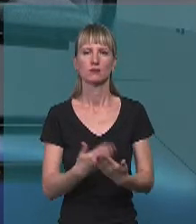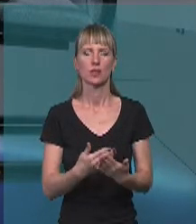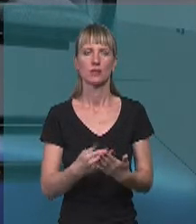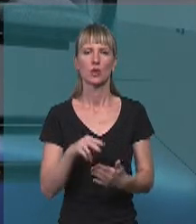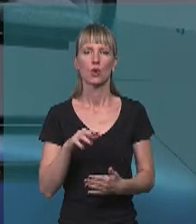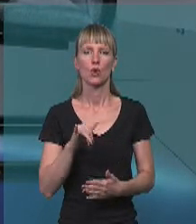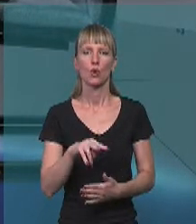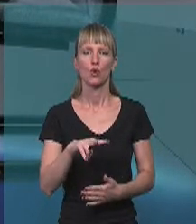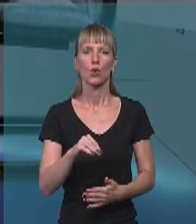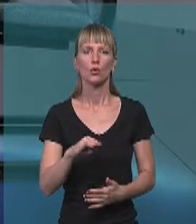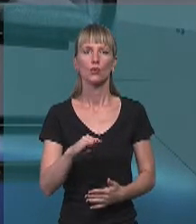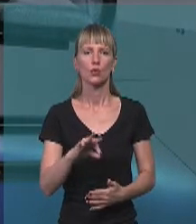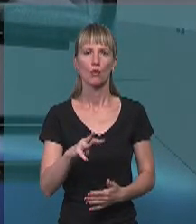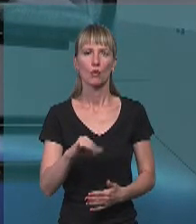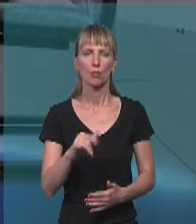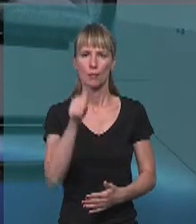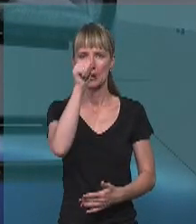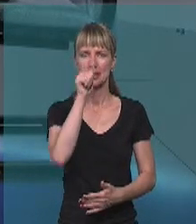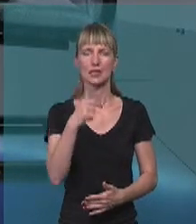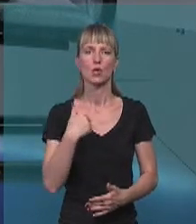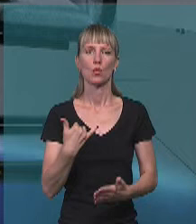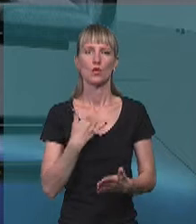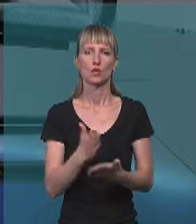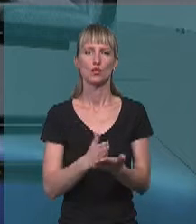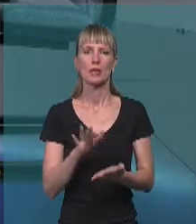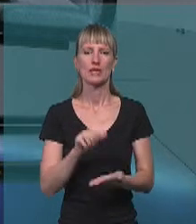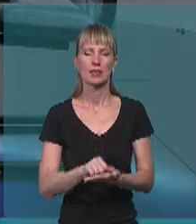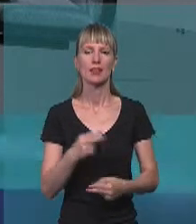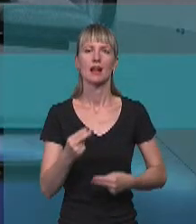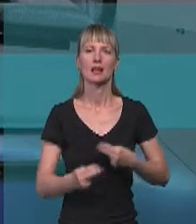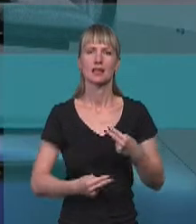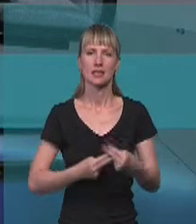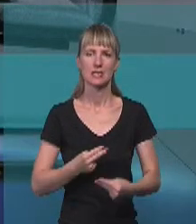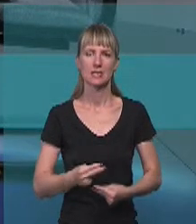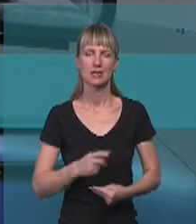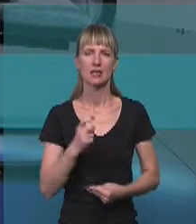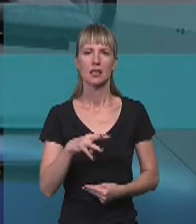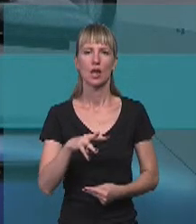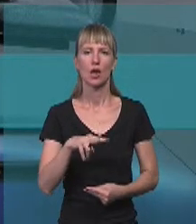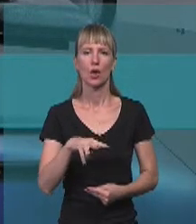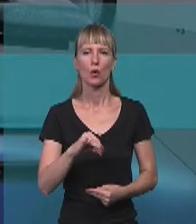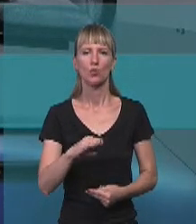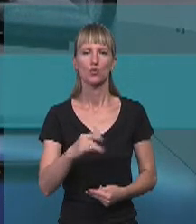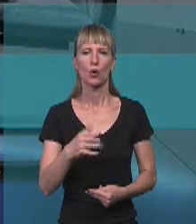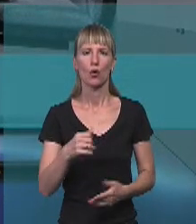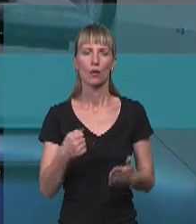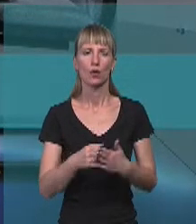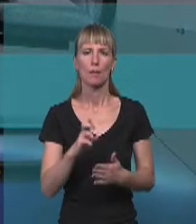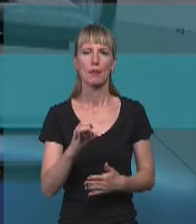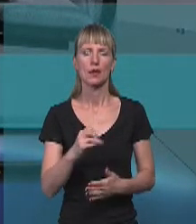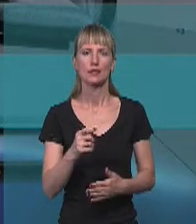лютому місяці. У нас в службі зайнятості традиційно з лютого по березень проходить